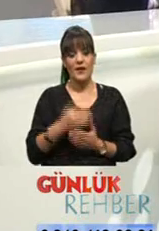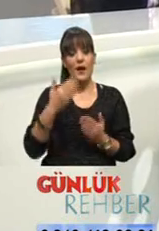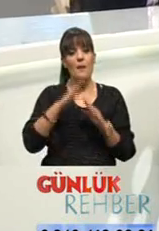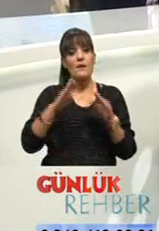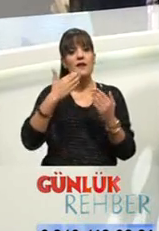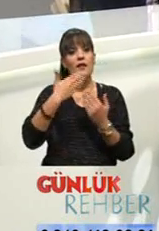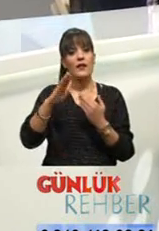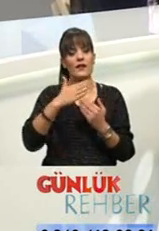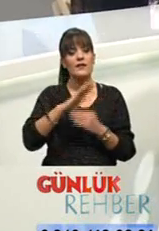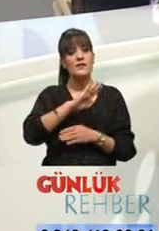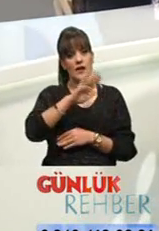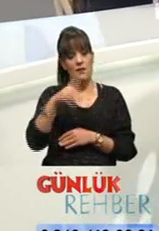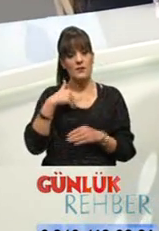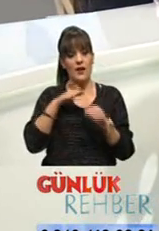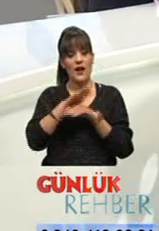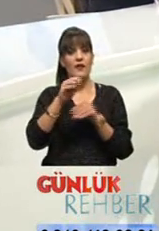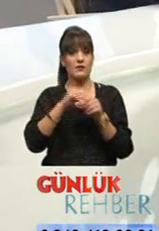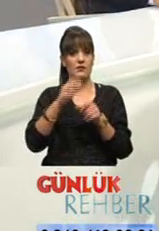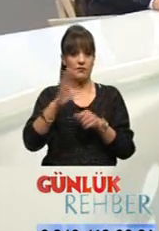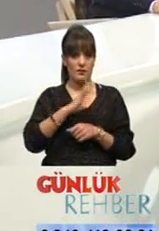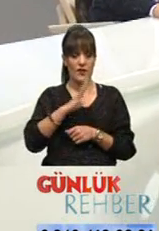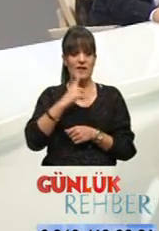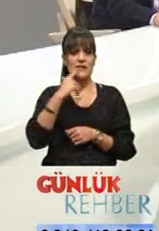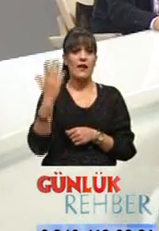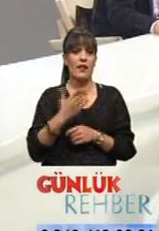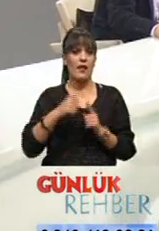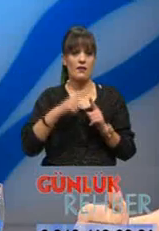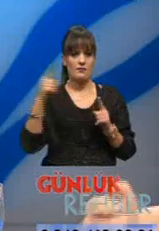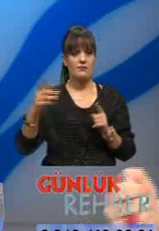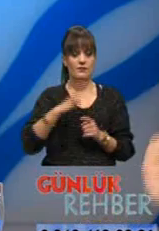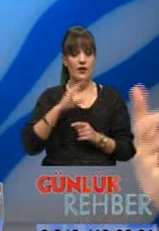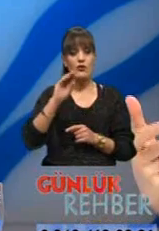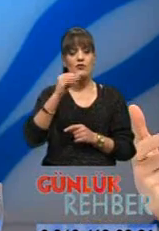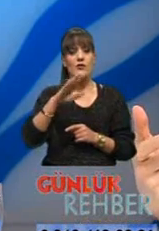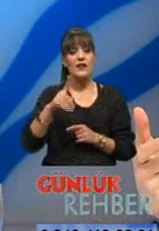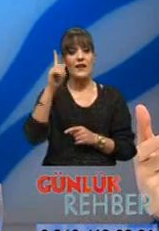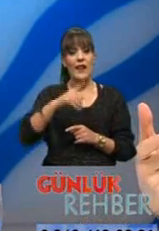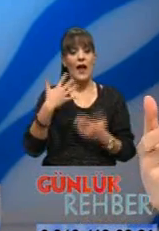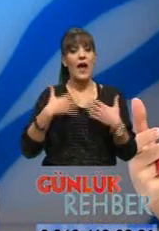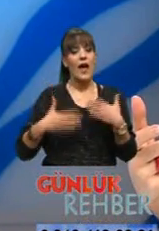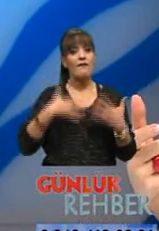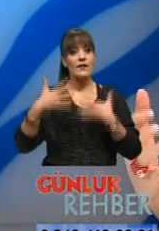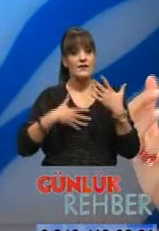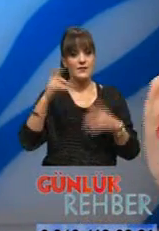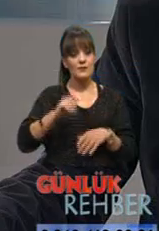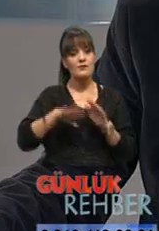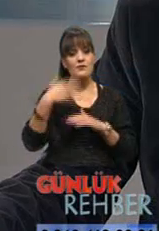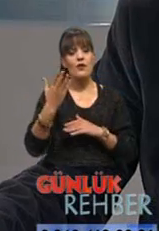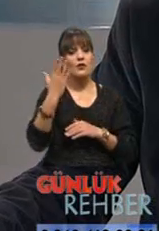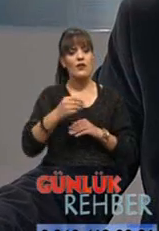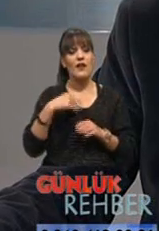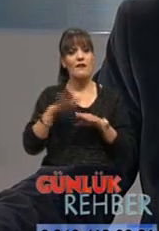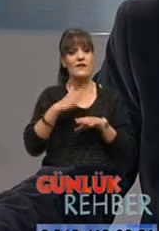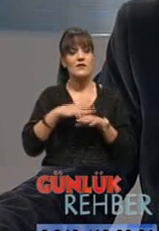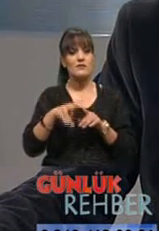masa tenisi hepimizin hayatında vardır, senelerdir vardır. Çocuklar önce bir heveslenirler, ondan sonra ne oluyorsa yavaş yavaş